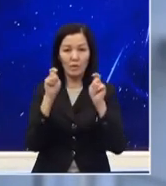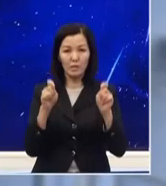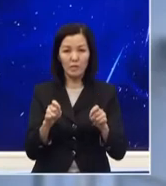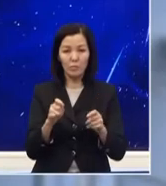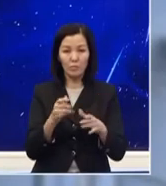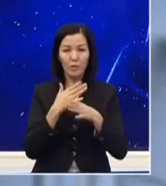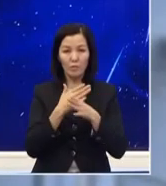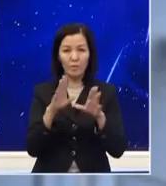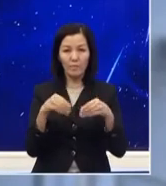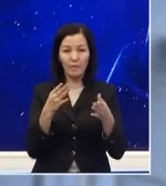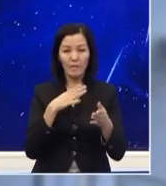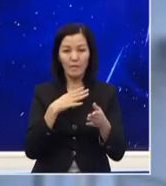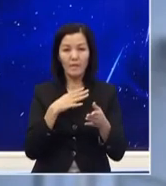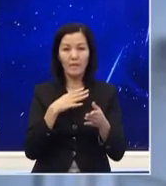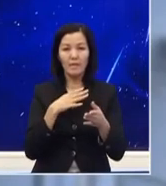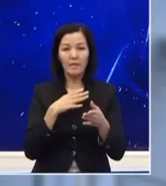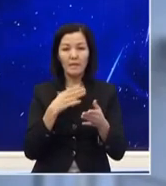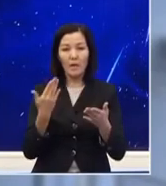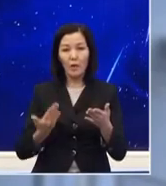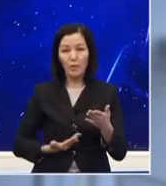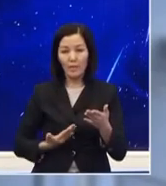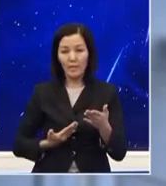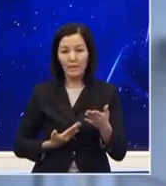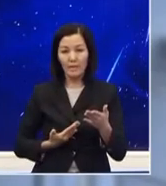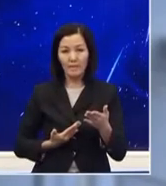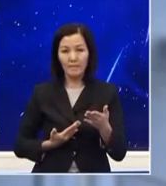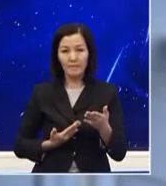бердік. Одан басқа әлеуметтік